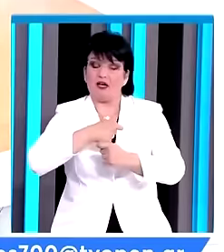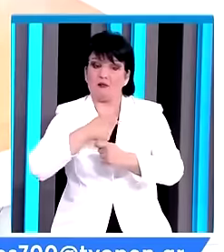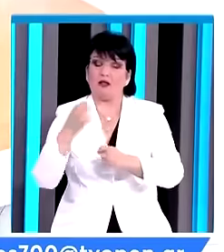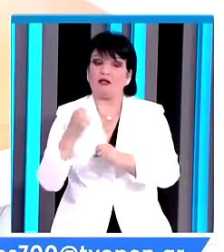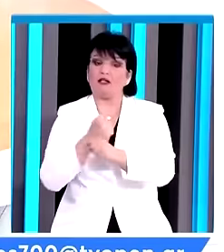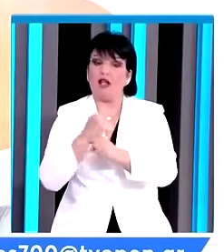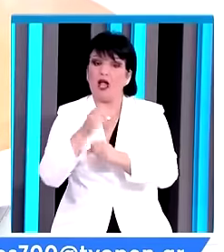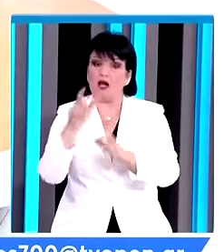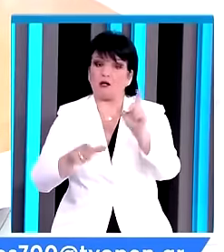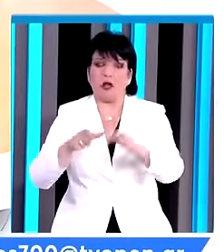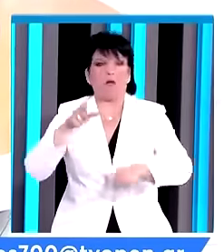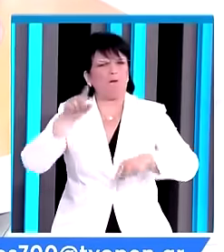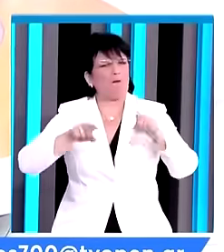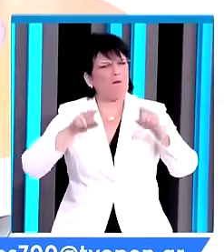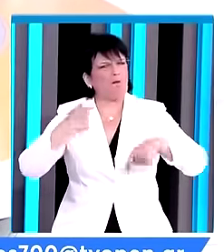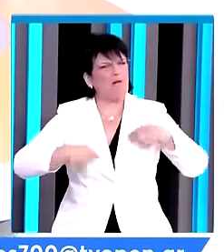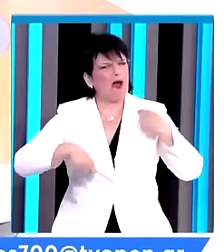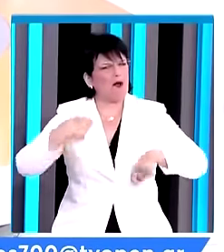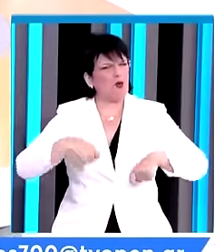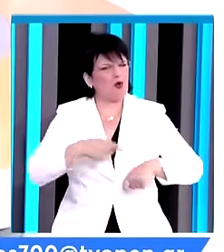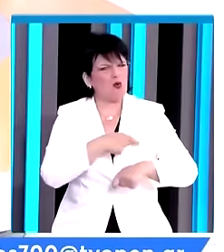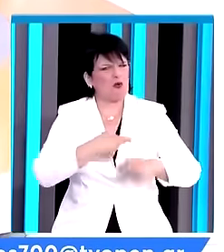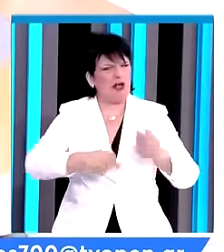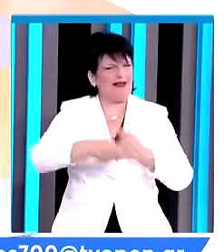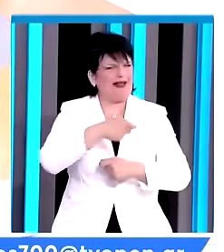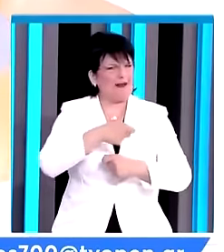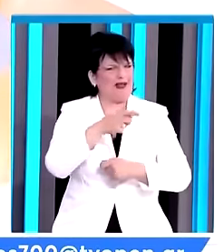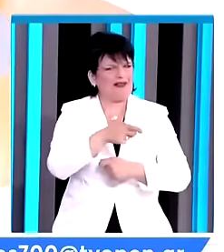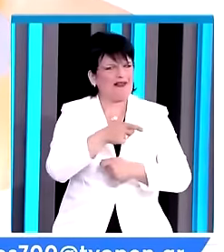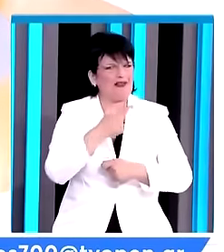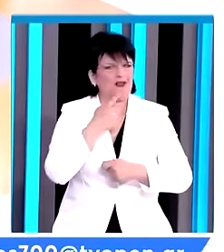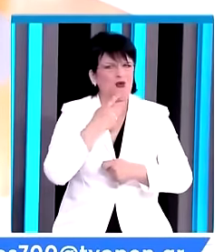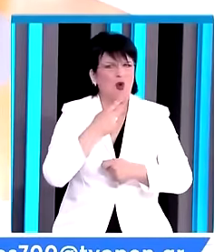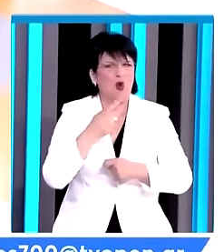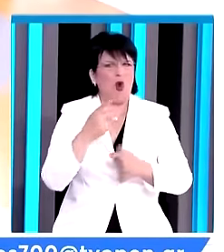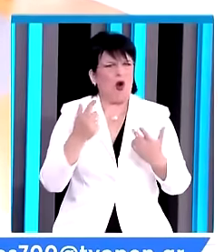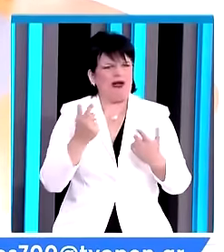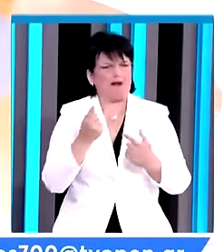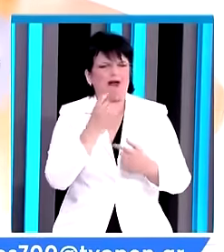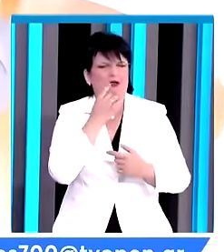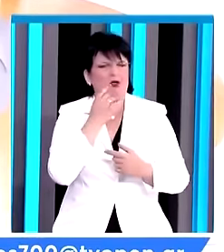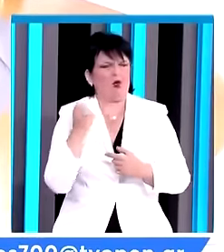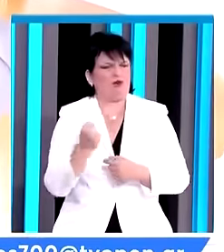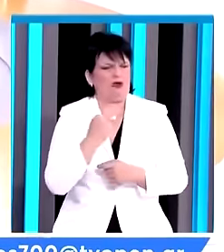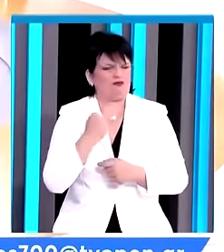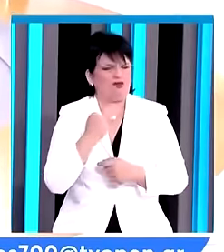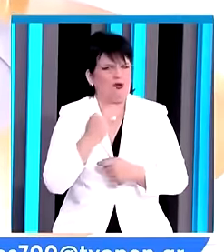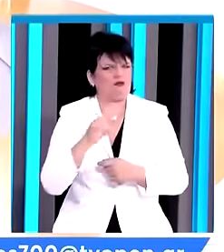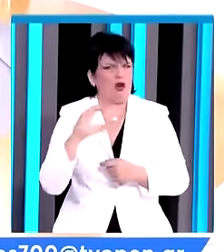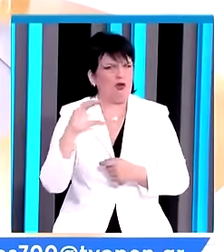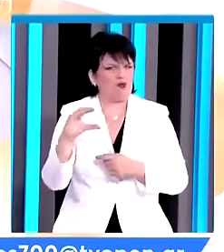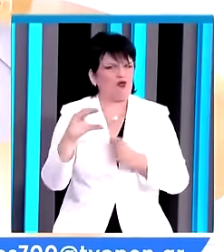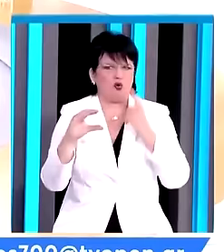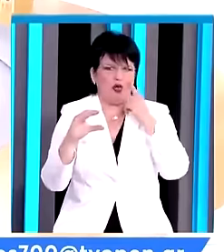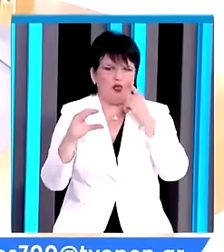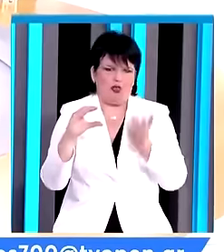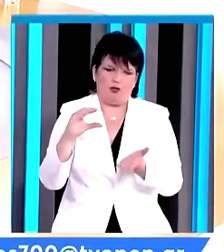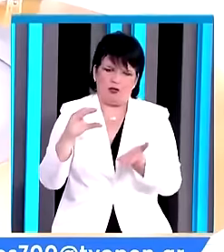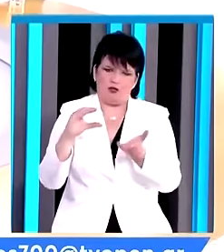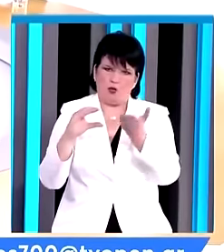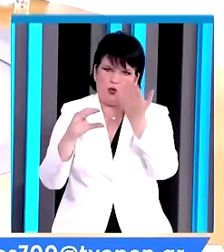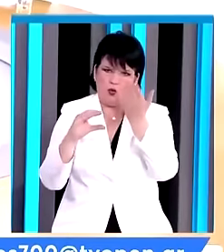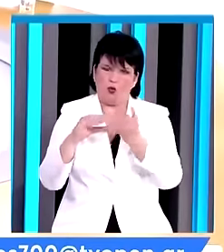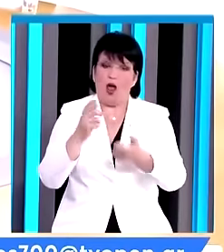πολλές φορές που μου παραπονιούνται επιχειρηματίες στον τουρισμό, είμαι λίγο κυνικός, τους λέω αυξήστε τους μισθούς και θα βρείτε κόσμο. Και αυτό το έχουν κάνει